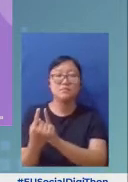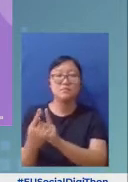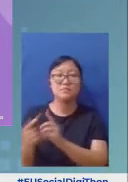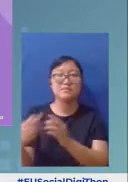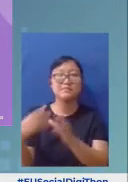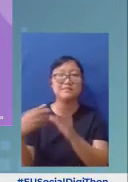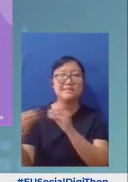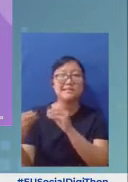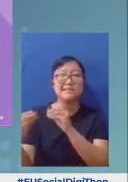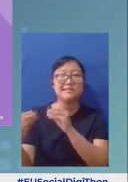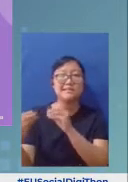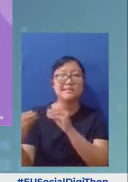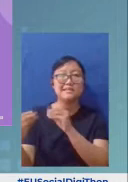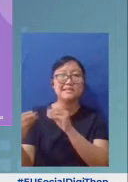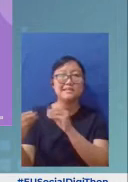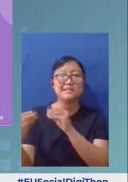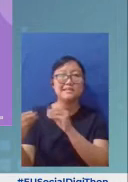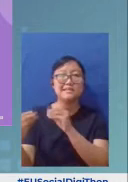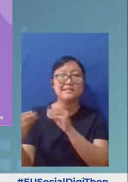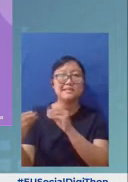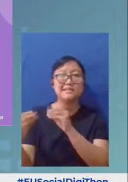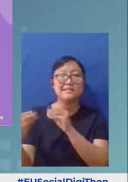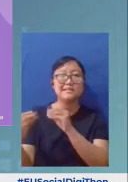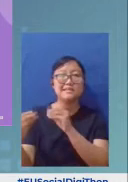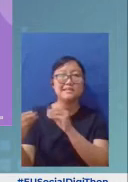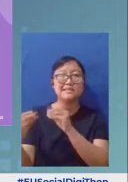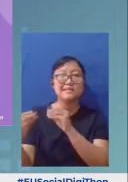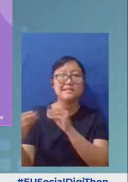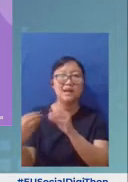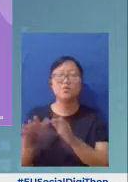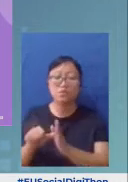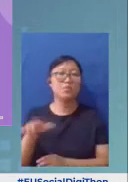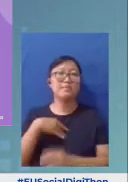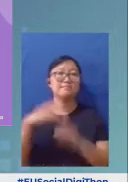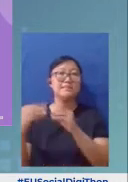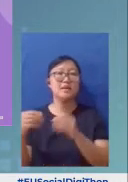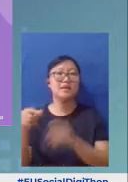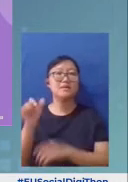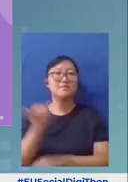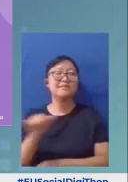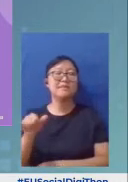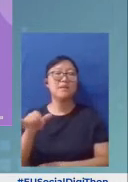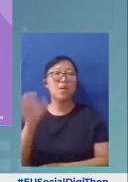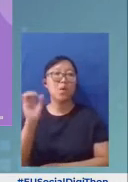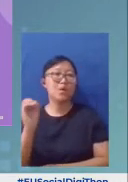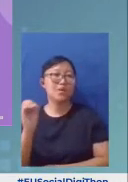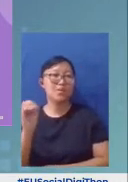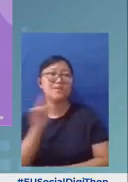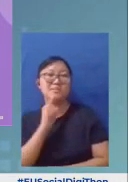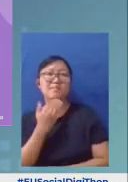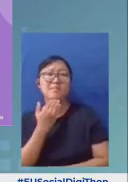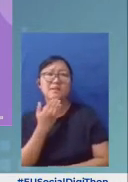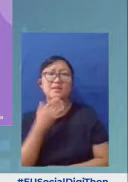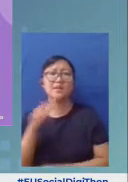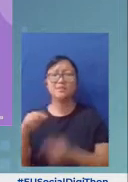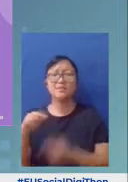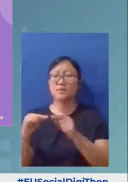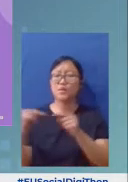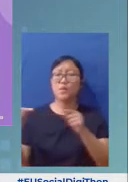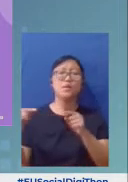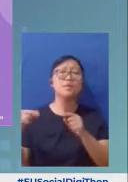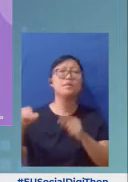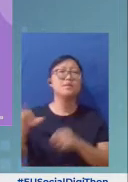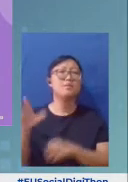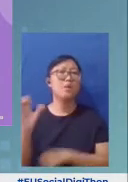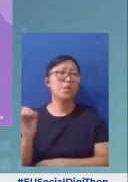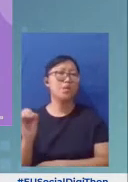orang tuanya karena kadang-kadang juga takut kan untuk bisa bicara dengan orang tuanya. Kemudian kita perlu meningkatkan